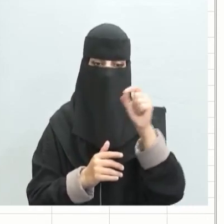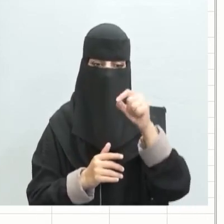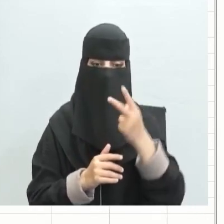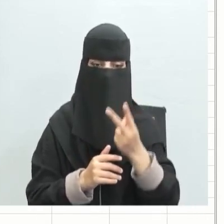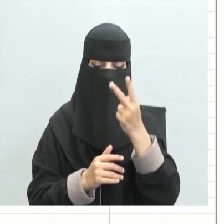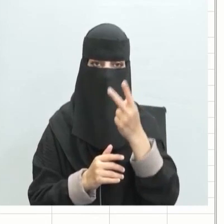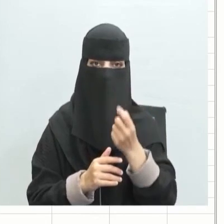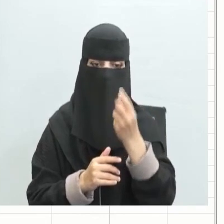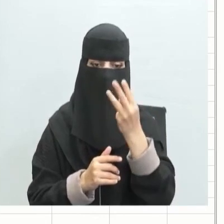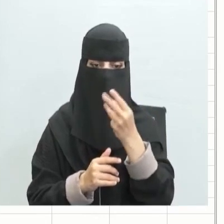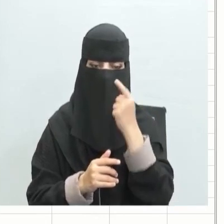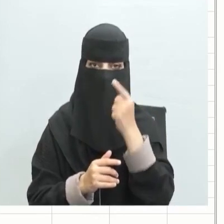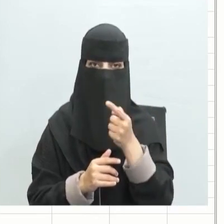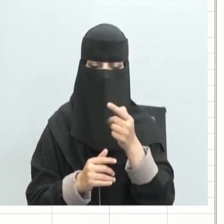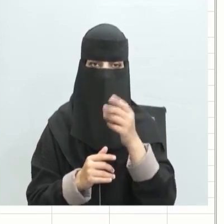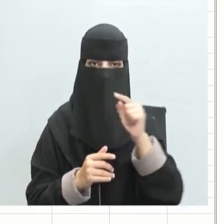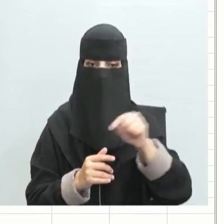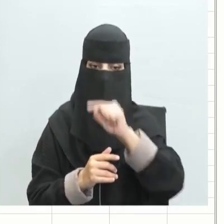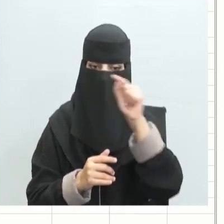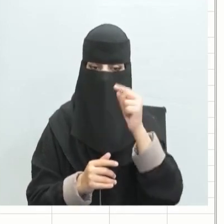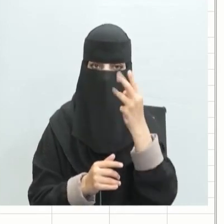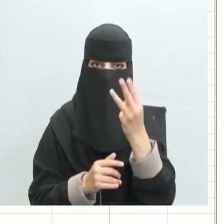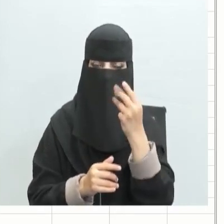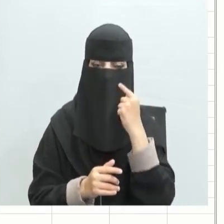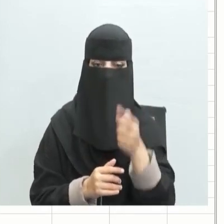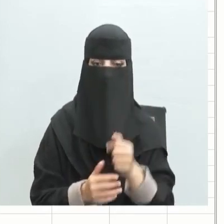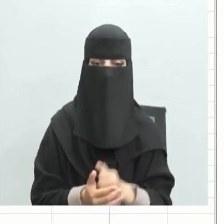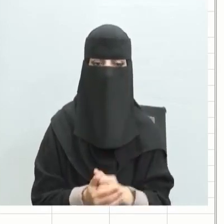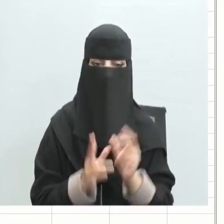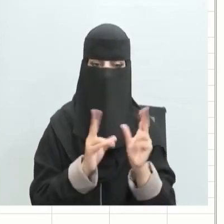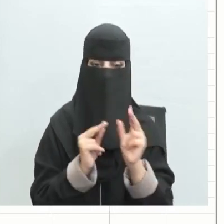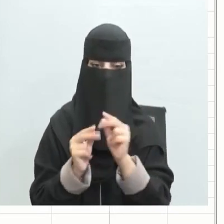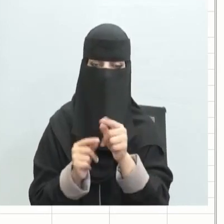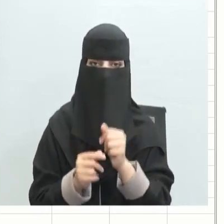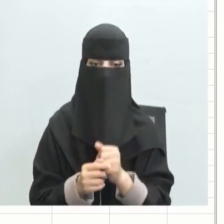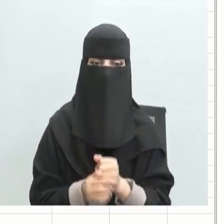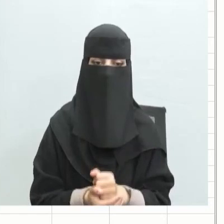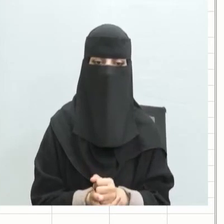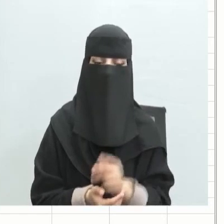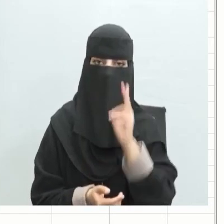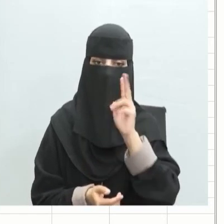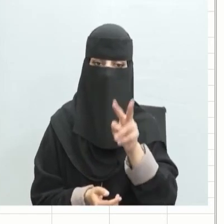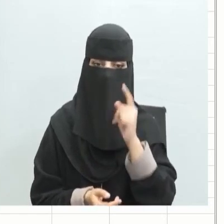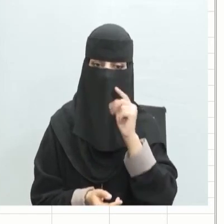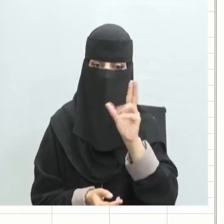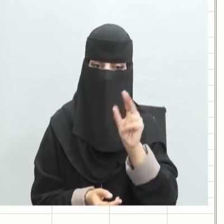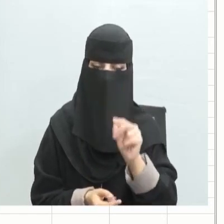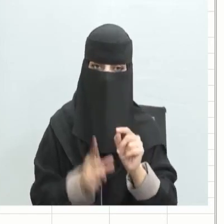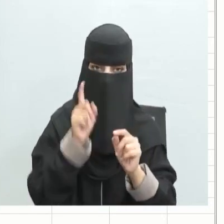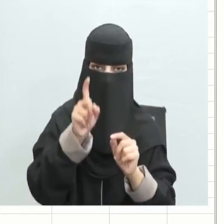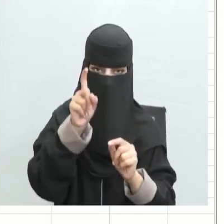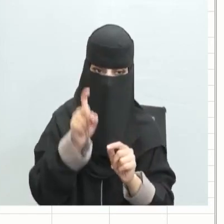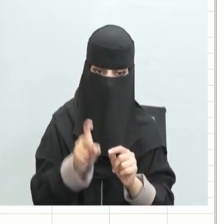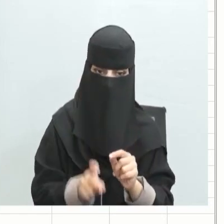1.73 اللي هو يمثل جذر 3 يمثل جذر 3 هذا نفسه هو جذر 3 ولو حبيت انت تشوف بقيه